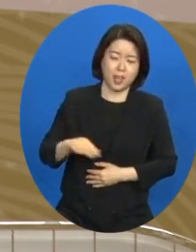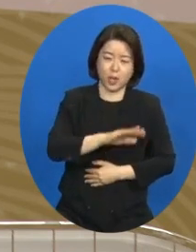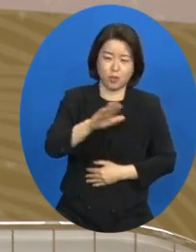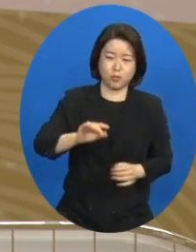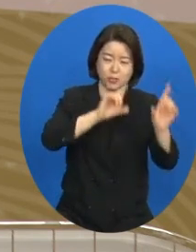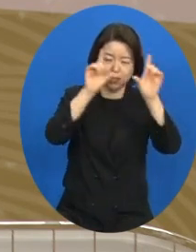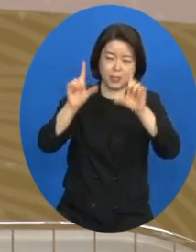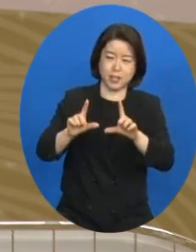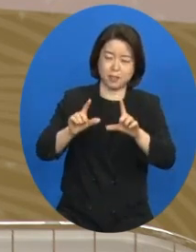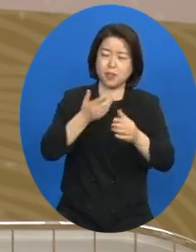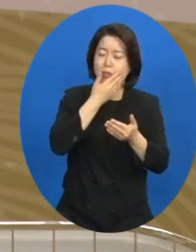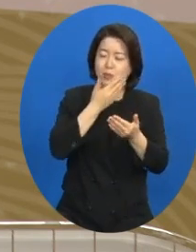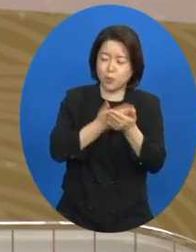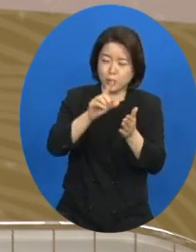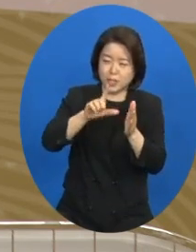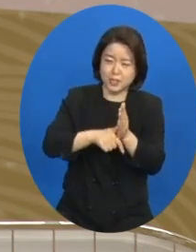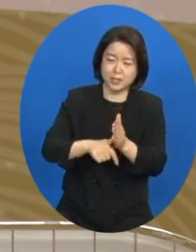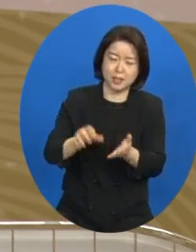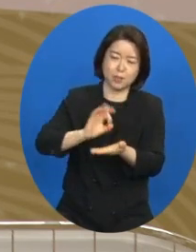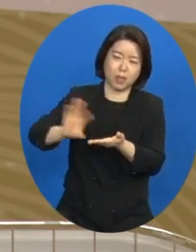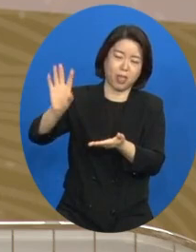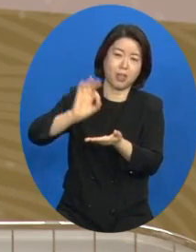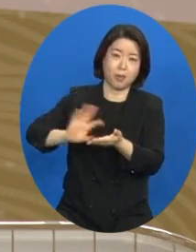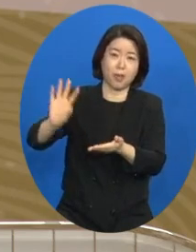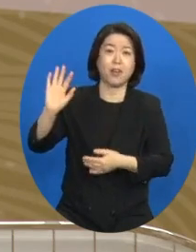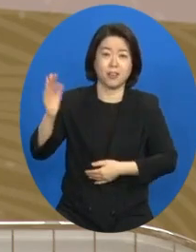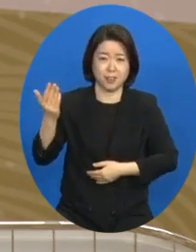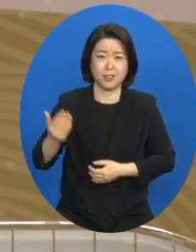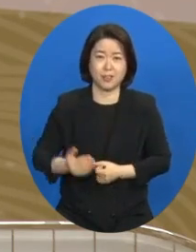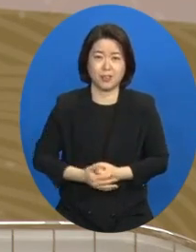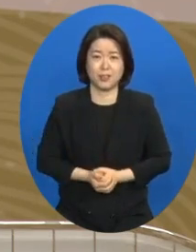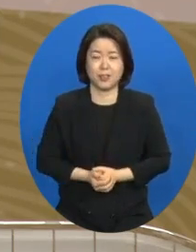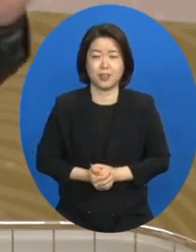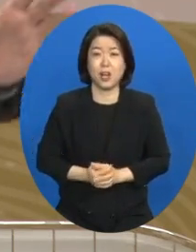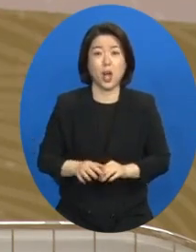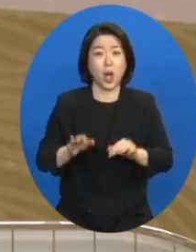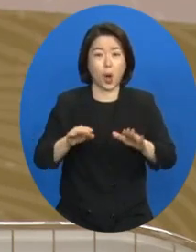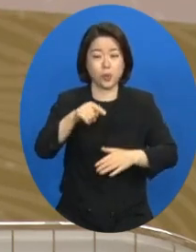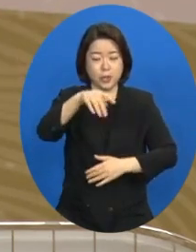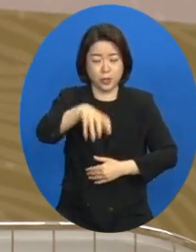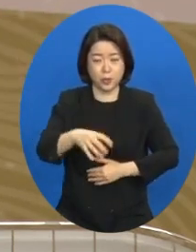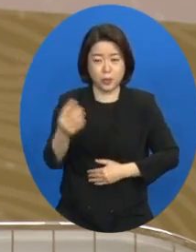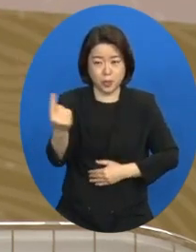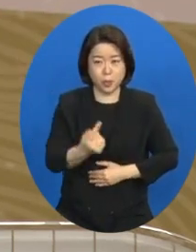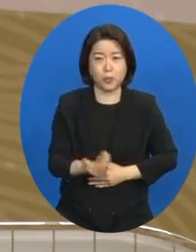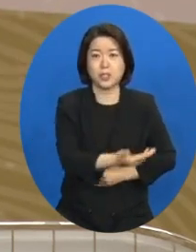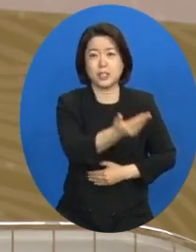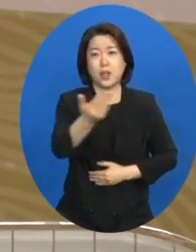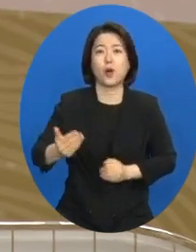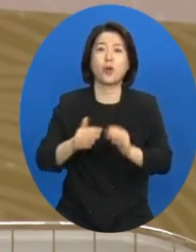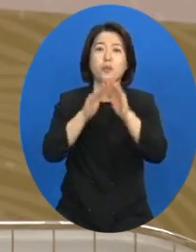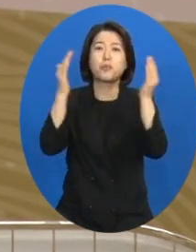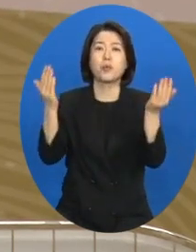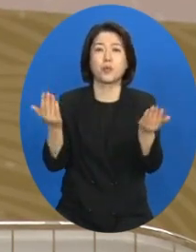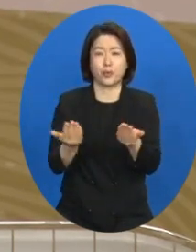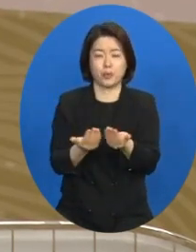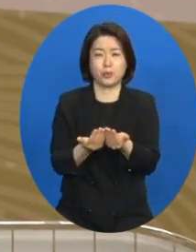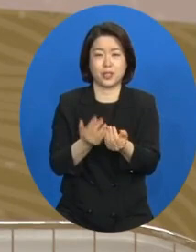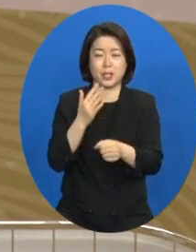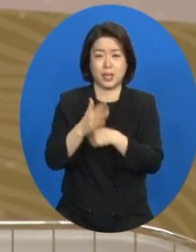소중한 시간을 다 허비하는 거죠 오늘 이 자리에 계신 여러분 모두에게 하나님은